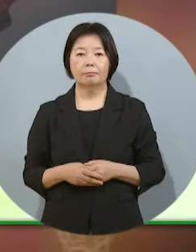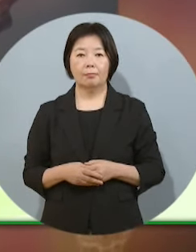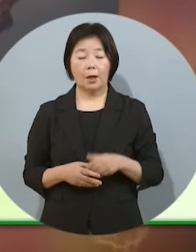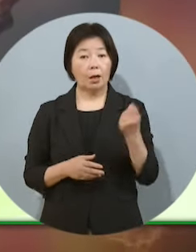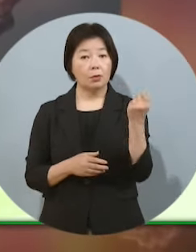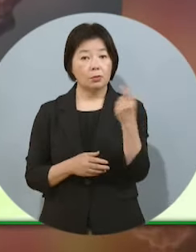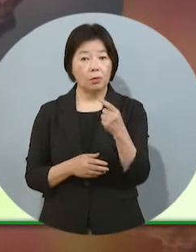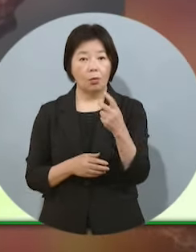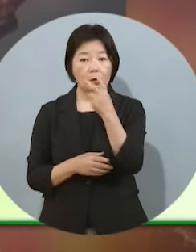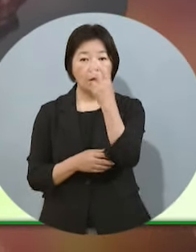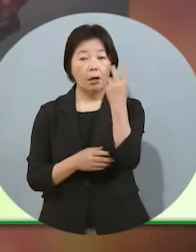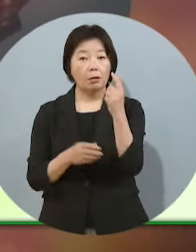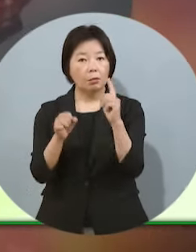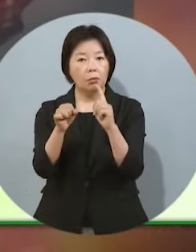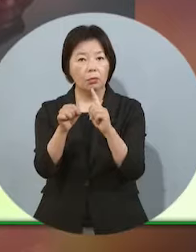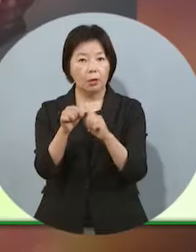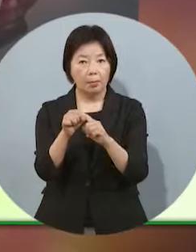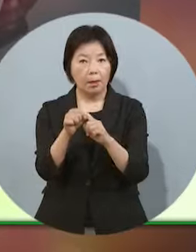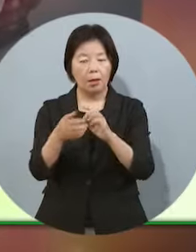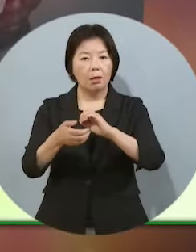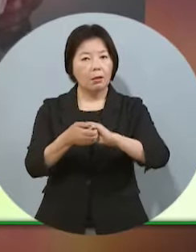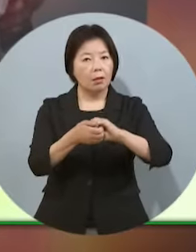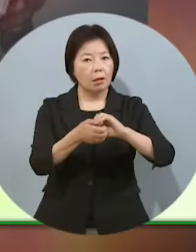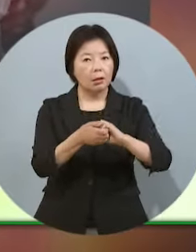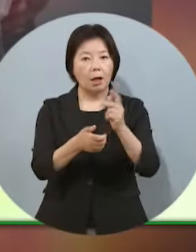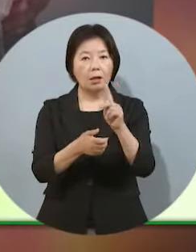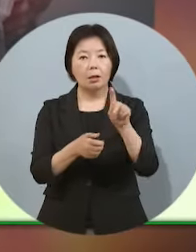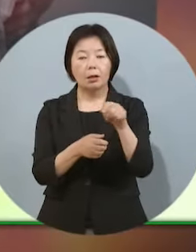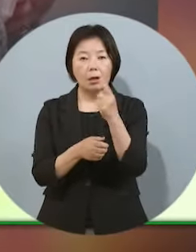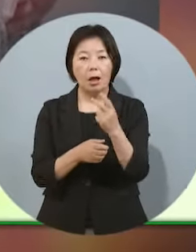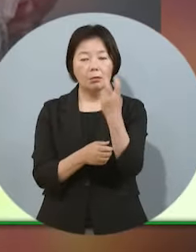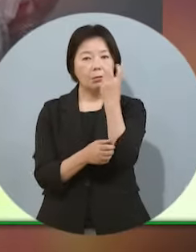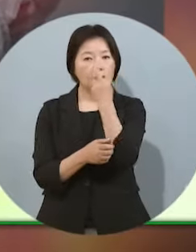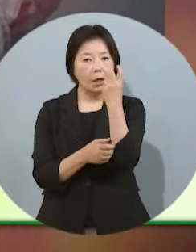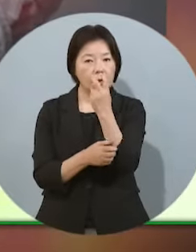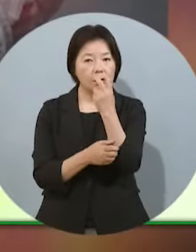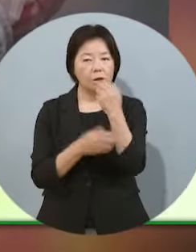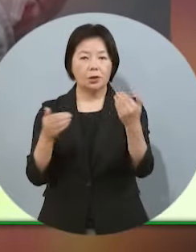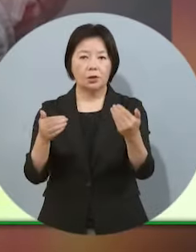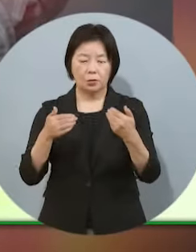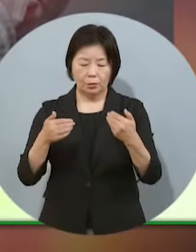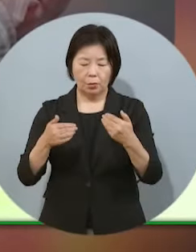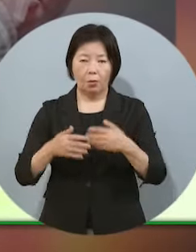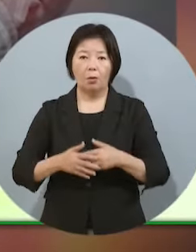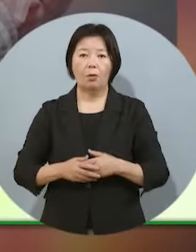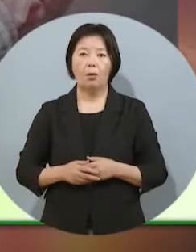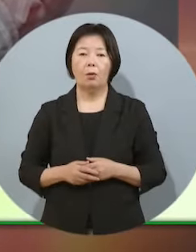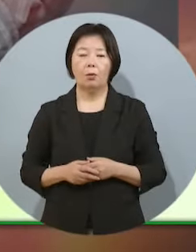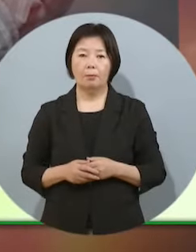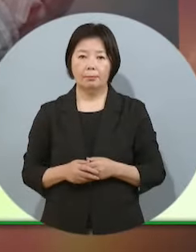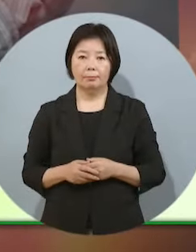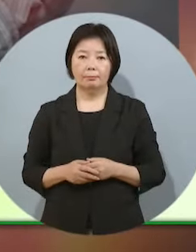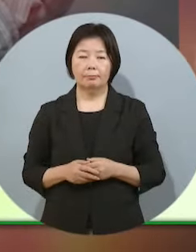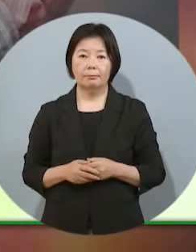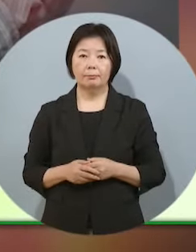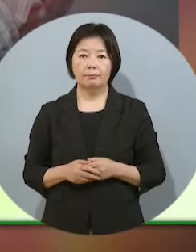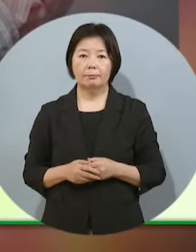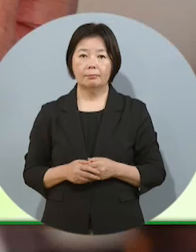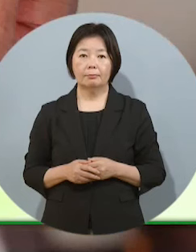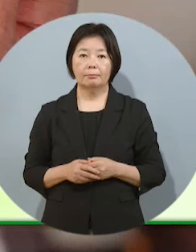早期発見のためには、定期的ながん検診の受診が大切です。